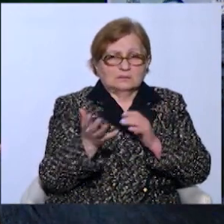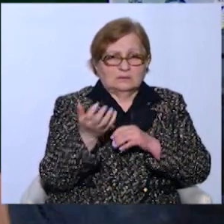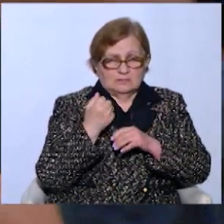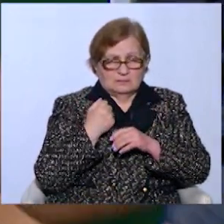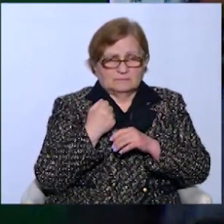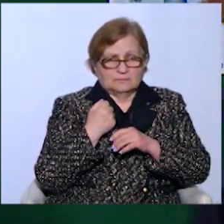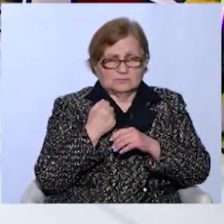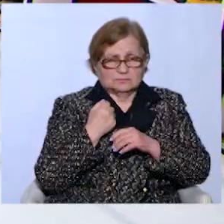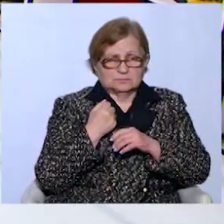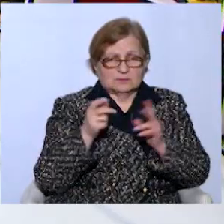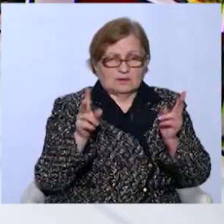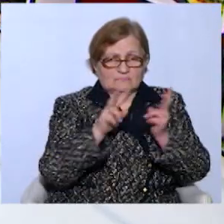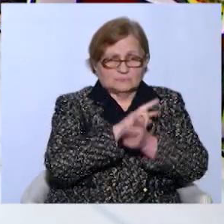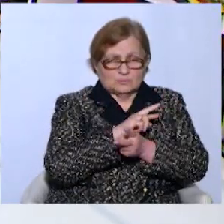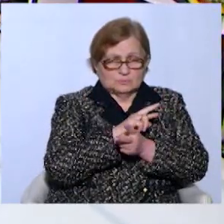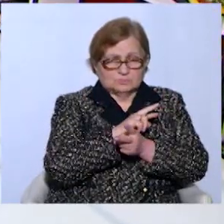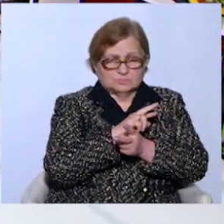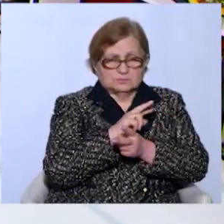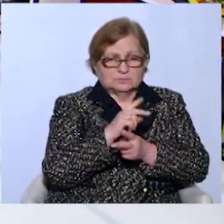მოხსნათ. ასე.